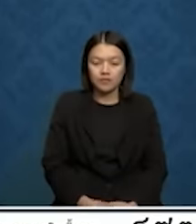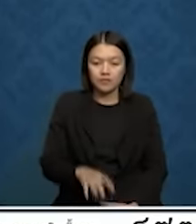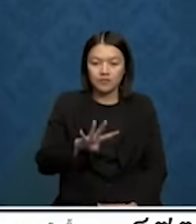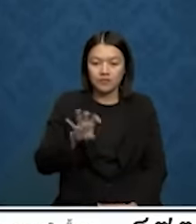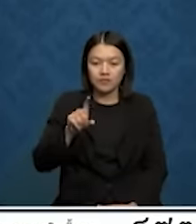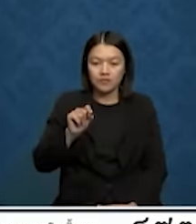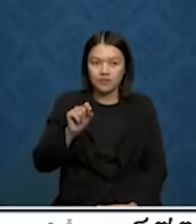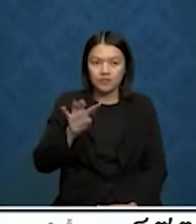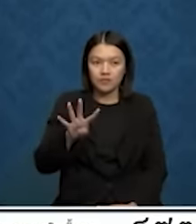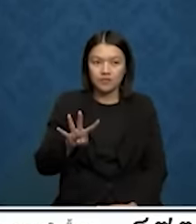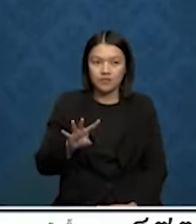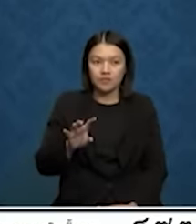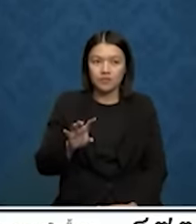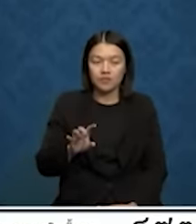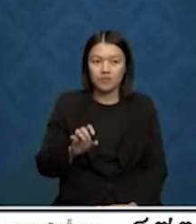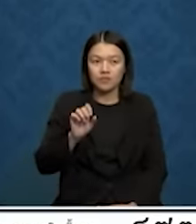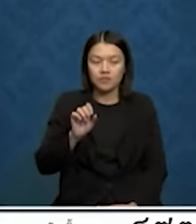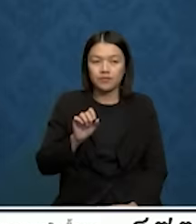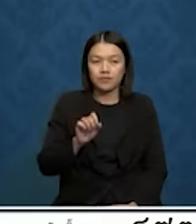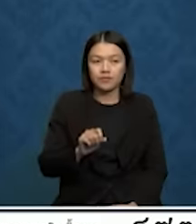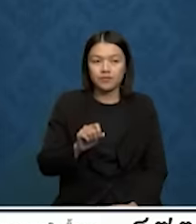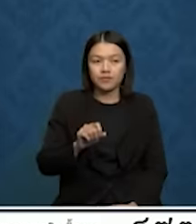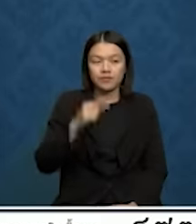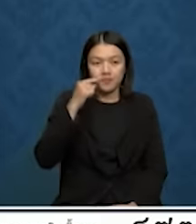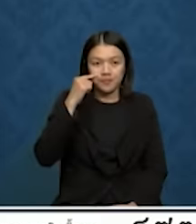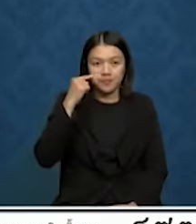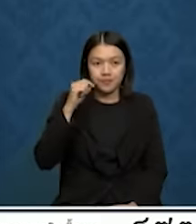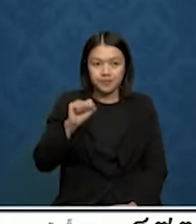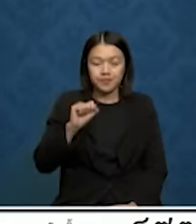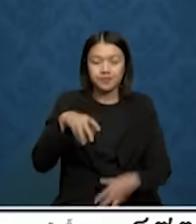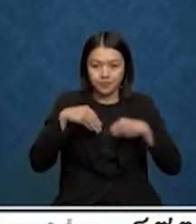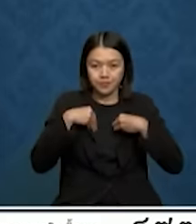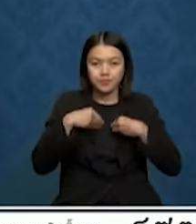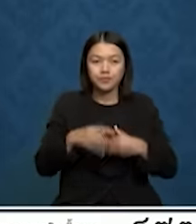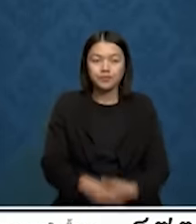424นายสุชาติตันเจริญ เห็นชอบครับ